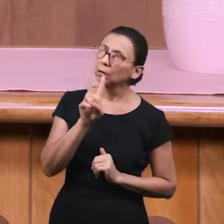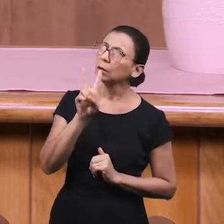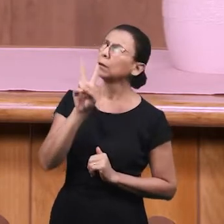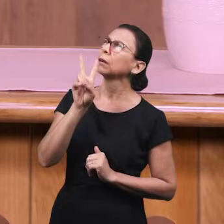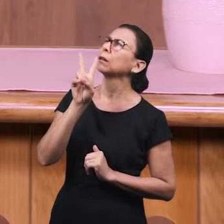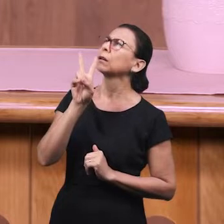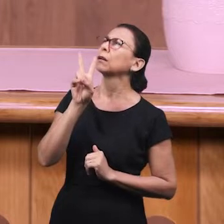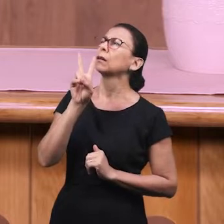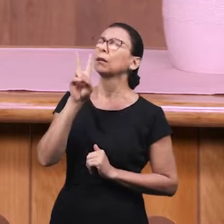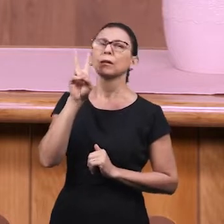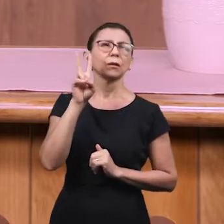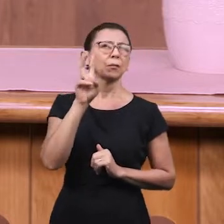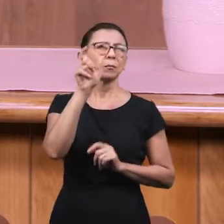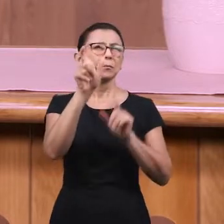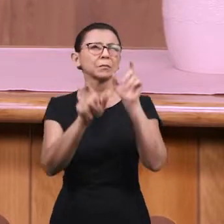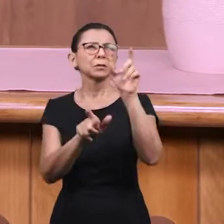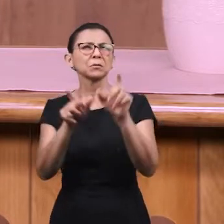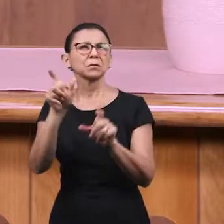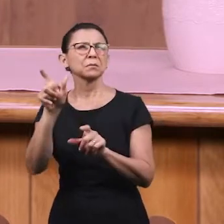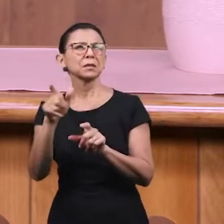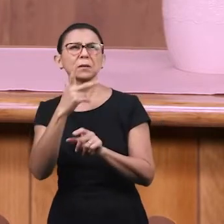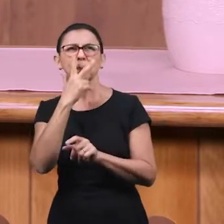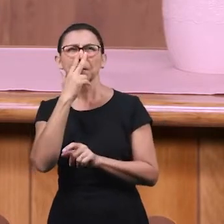проходящих людей, как деревья.